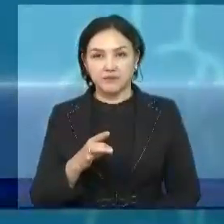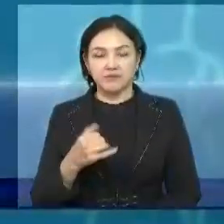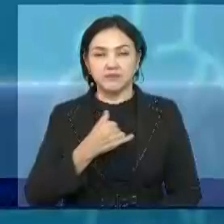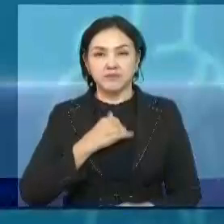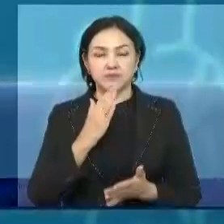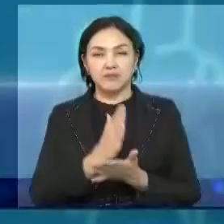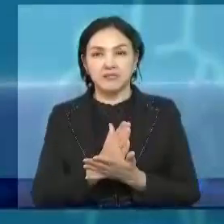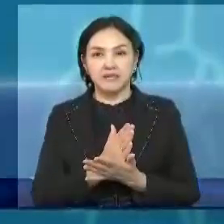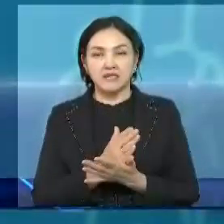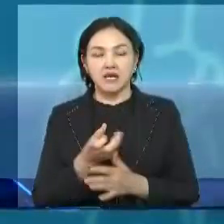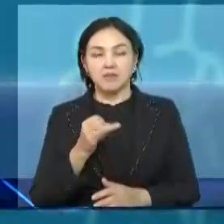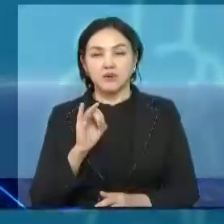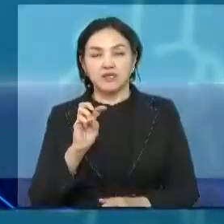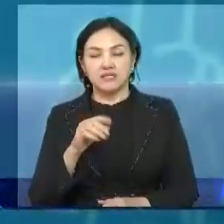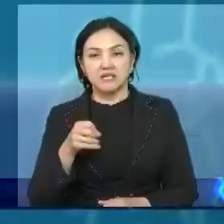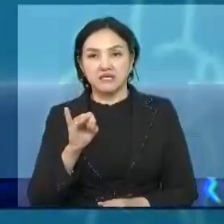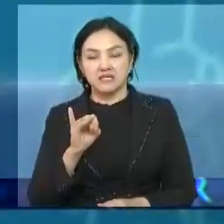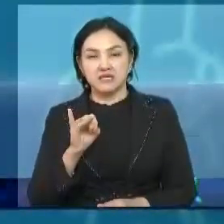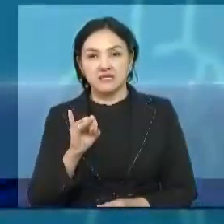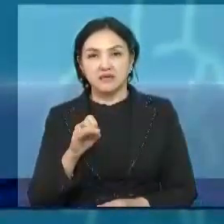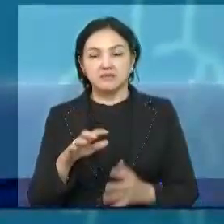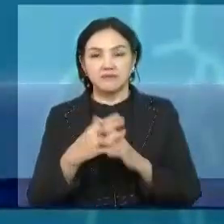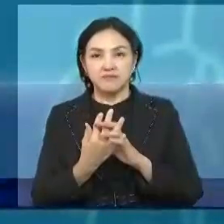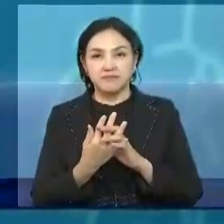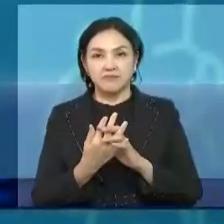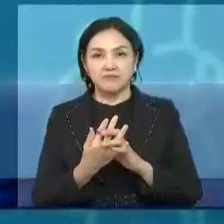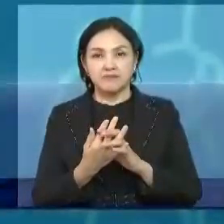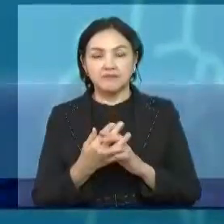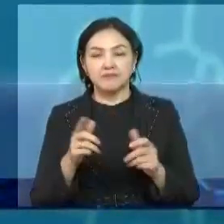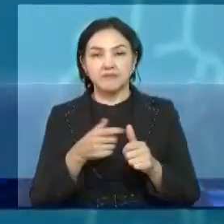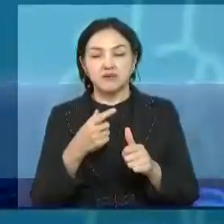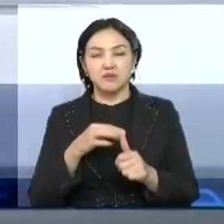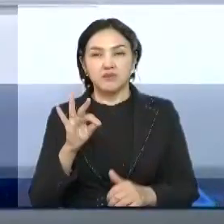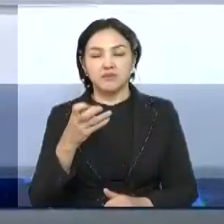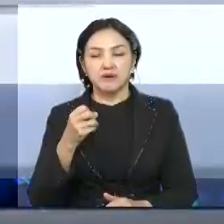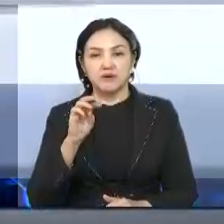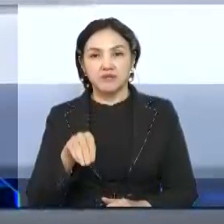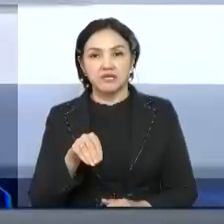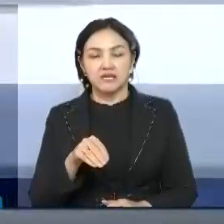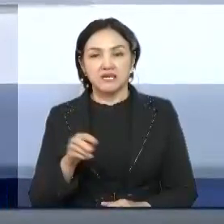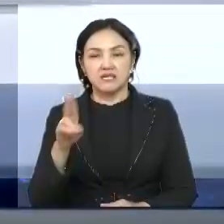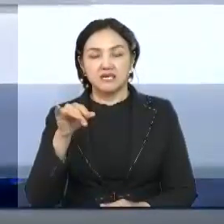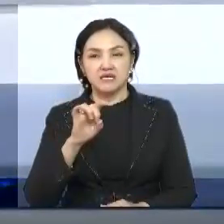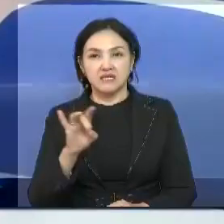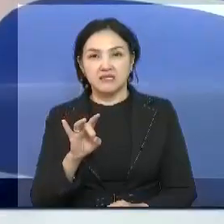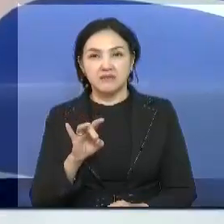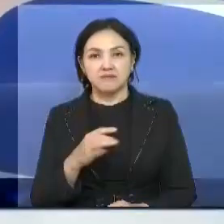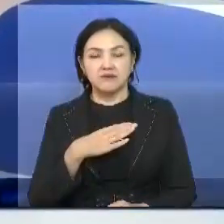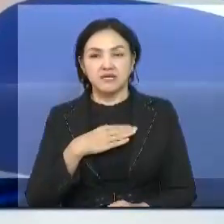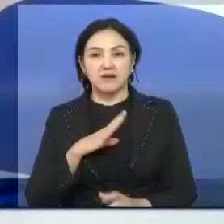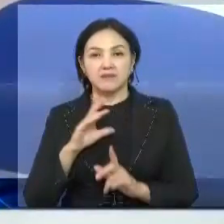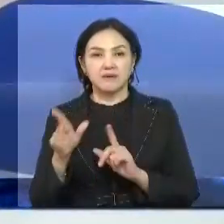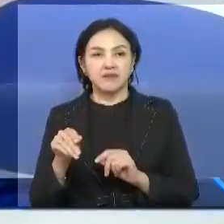нас есть опорные поселки названием Оймаут, Диар. Я посетил